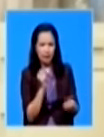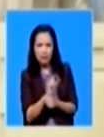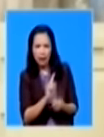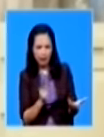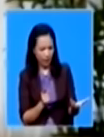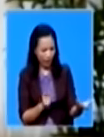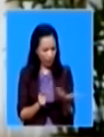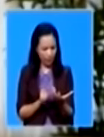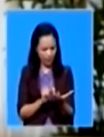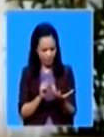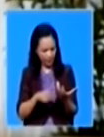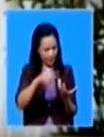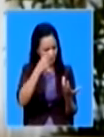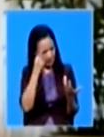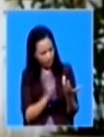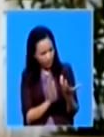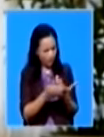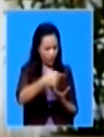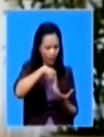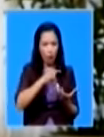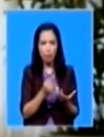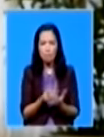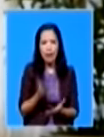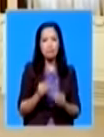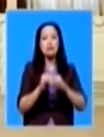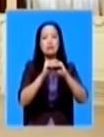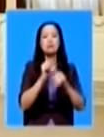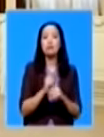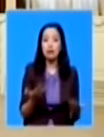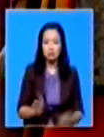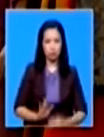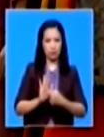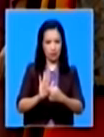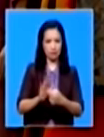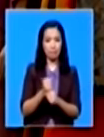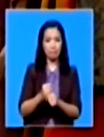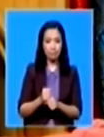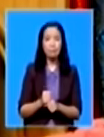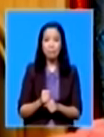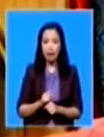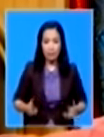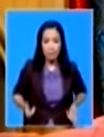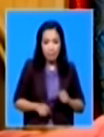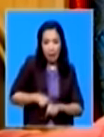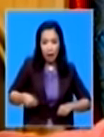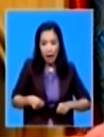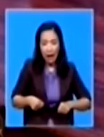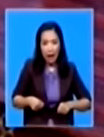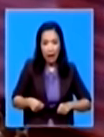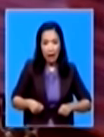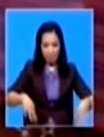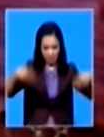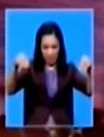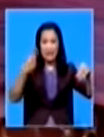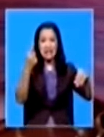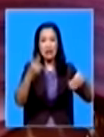ทำใหม ่ ทำใหม่คิดใหม่อะไรที่มันทำไม่เท่าเดิมเช่นยกอย่างง่ายๆทำผ้ากม้าผ้ากม้าขายผ้ากม้ามันไม่ไหวอ่ ะ ก็ขาย